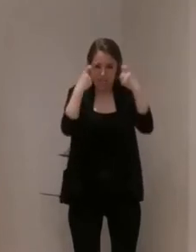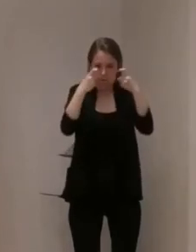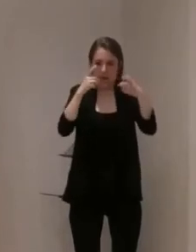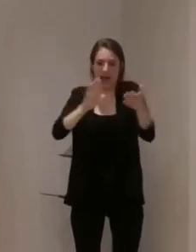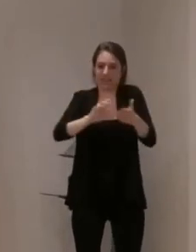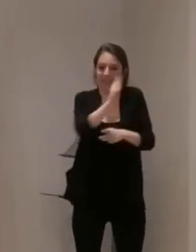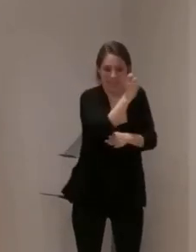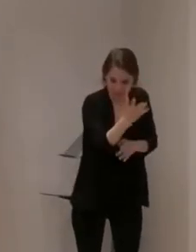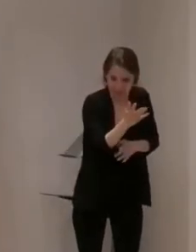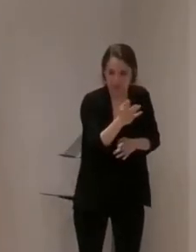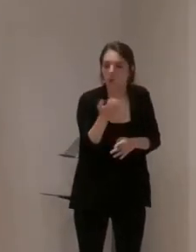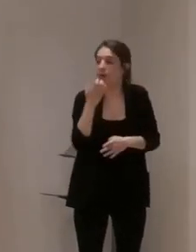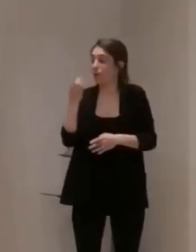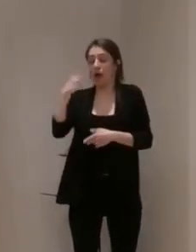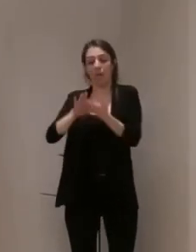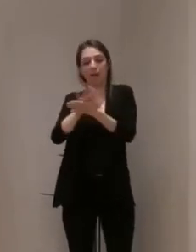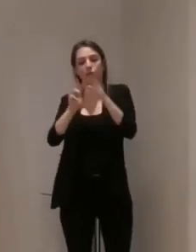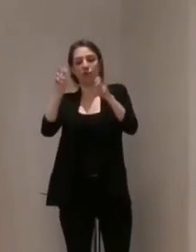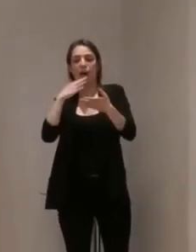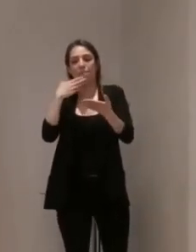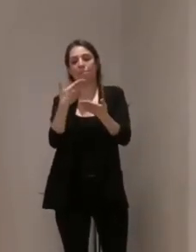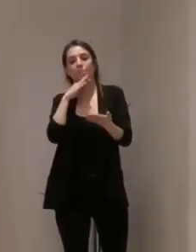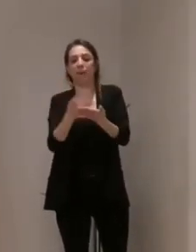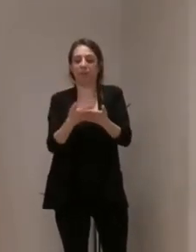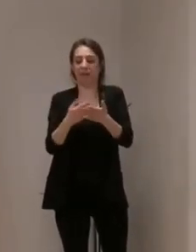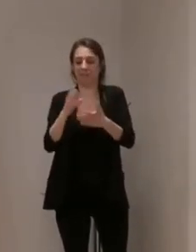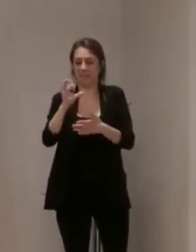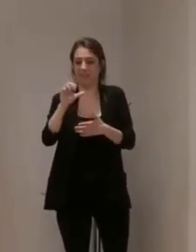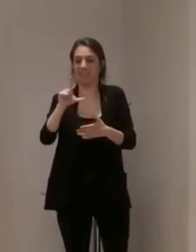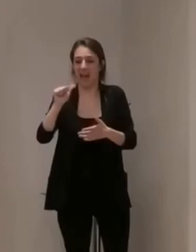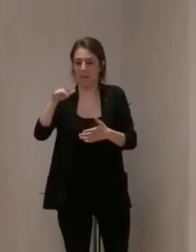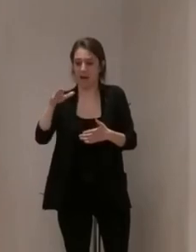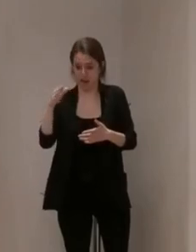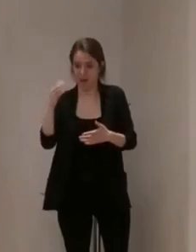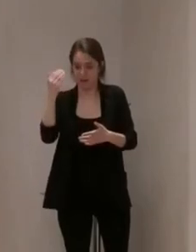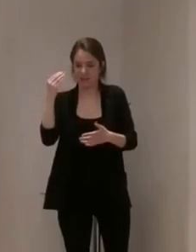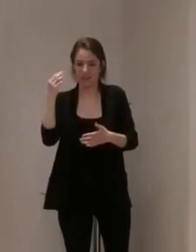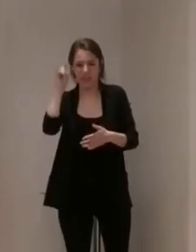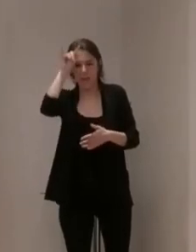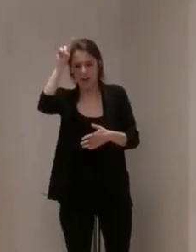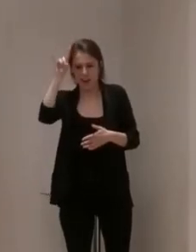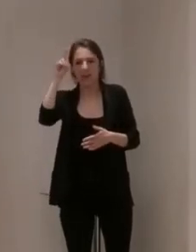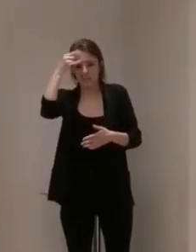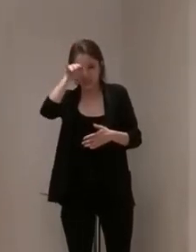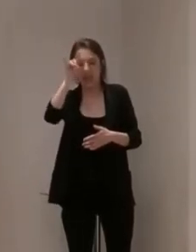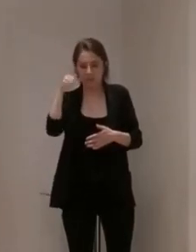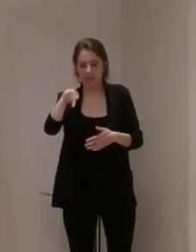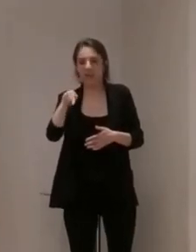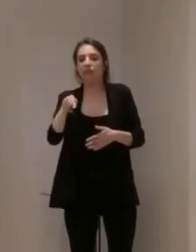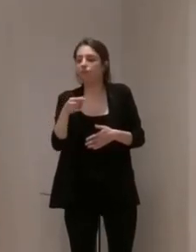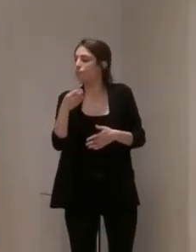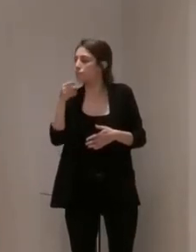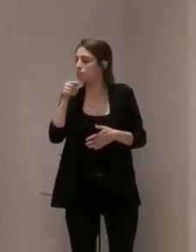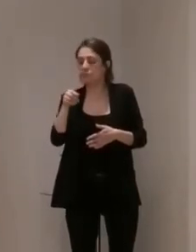de Salamanca sí que va haver-hi uns quants que vam començar, però és que amb els papers de Salamanca vam tenir tot